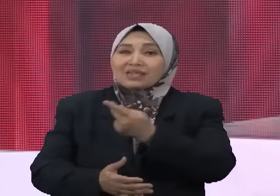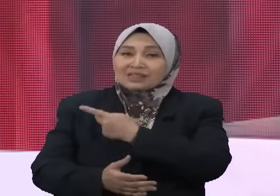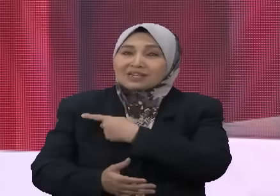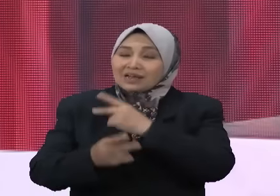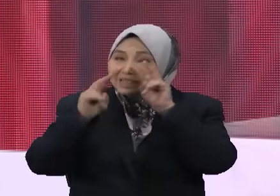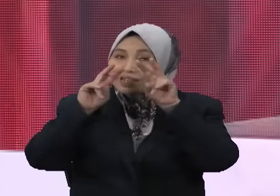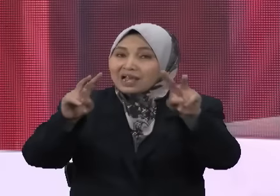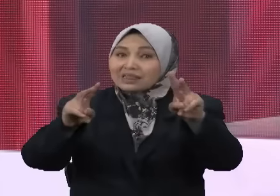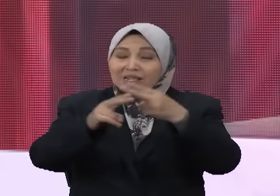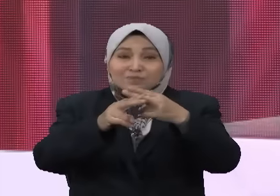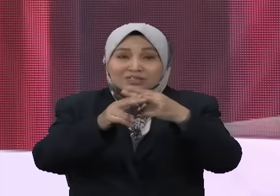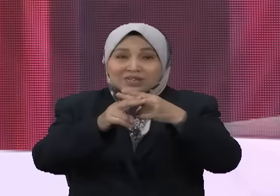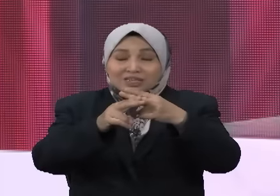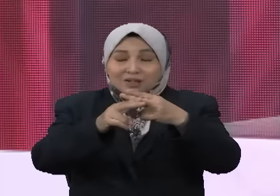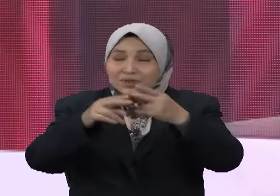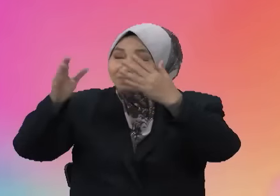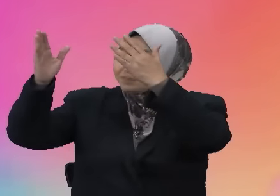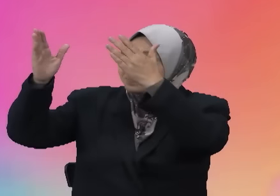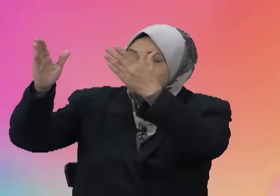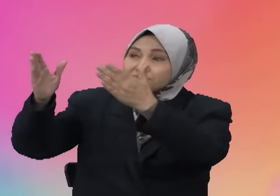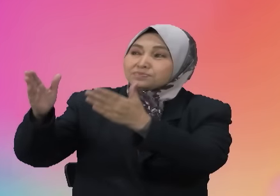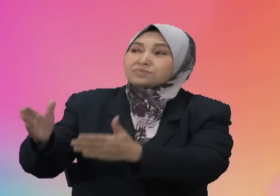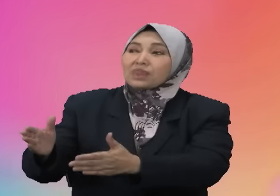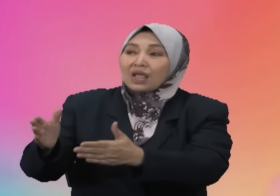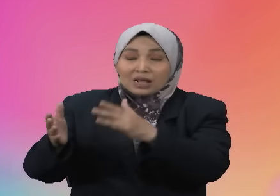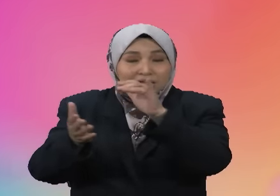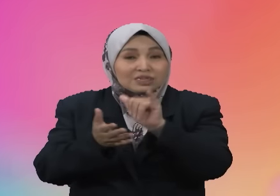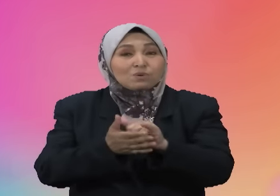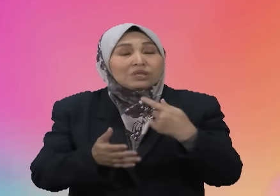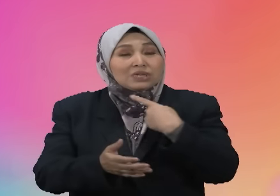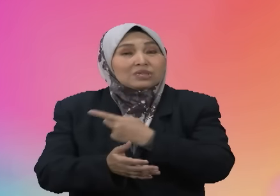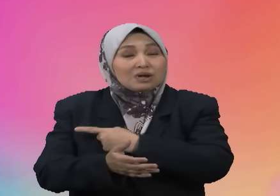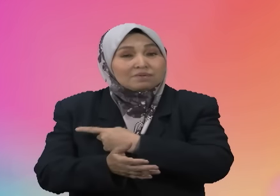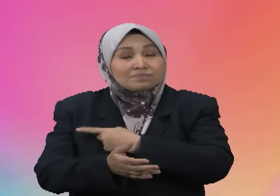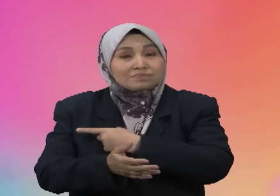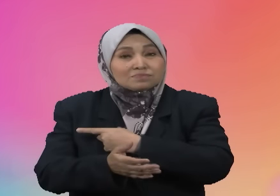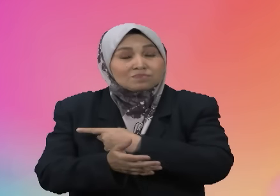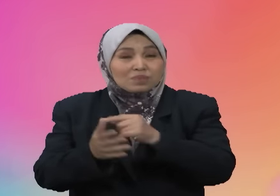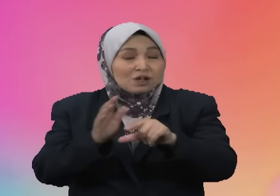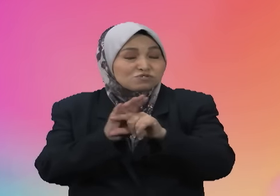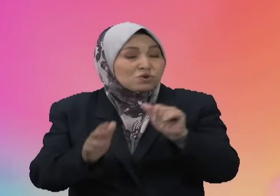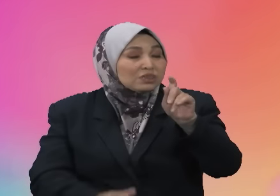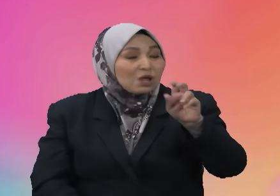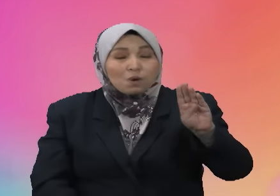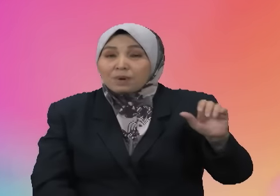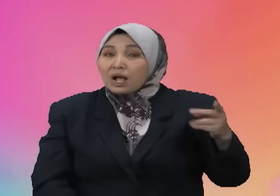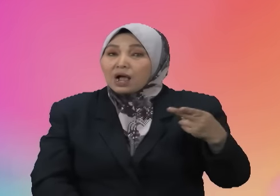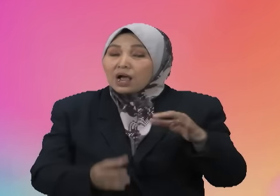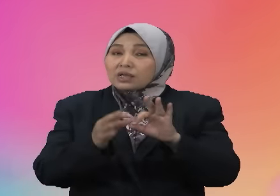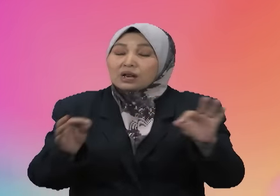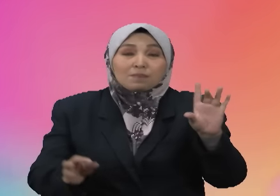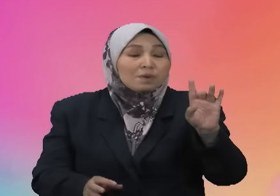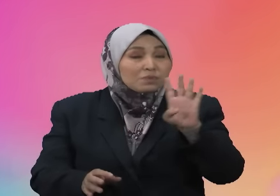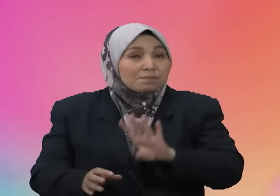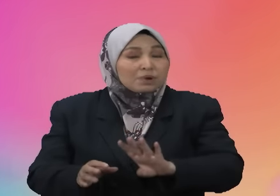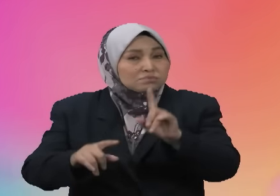lihat sis untuk episod kita pada hari ini er iaitu kita pada er surah at-taubah ayat yang ke-84 ia adalah